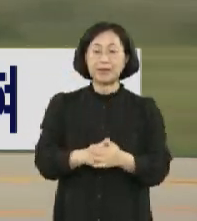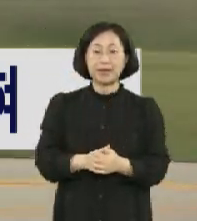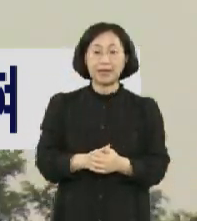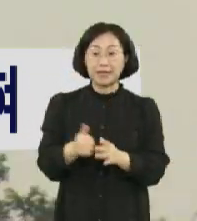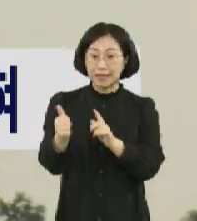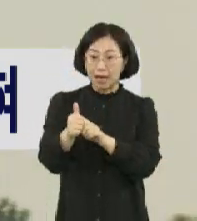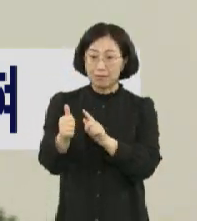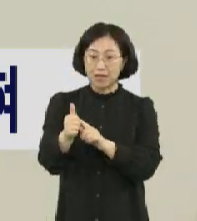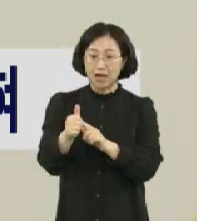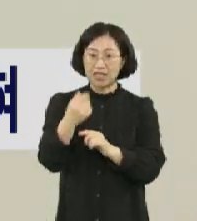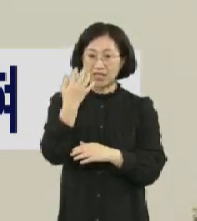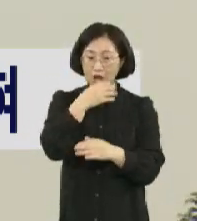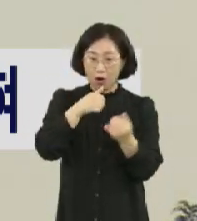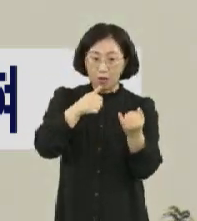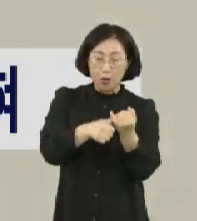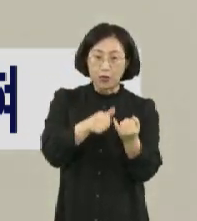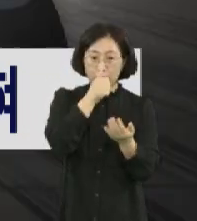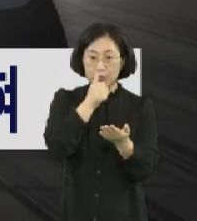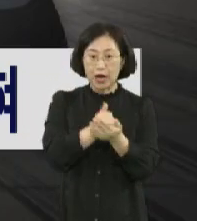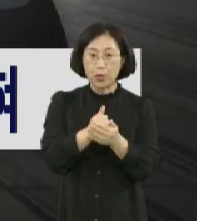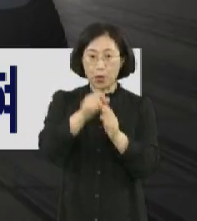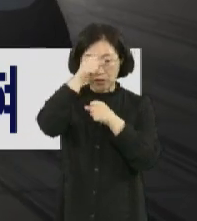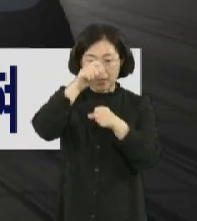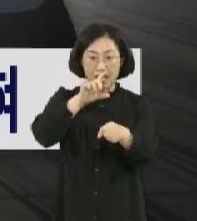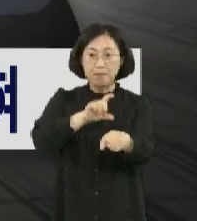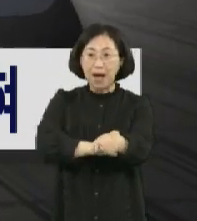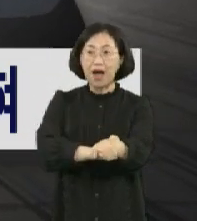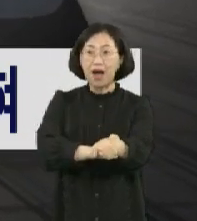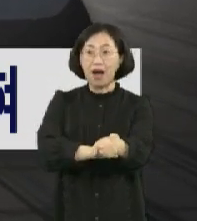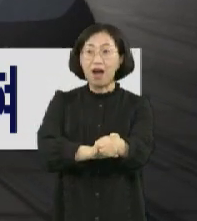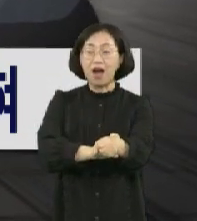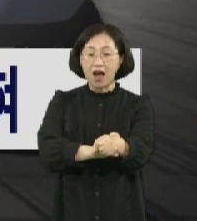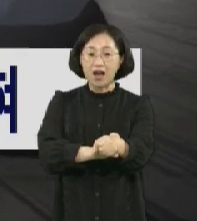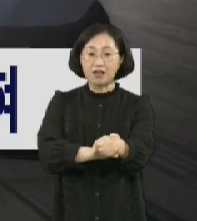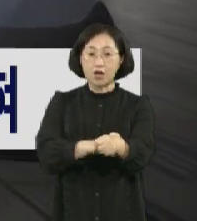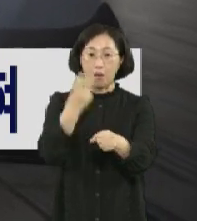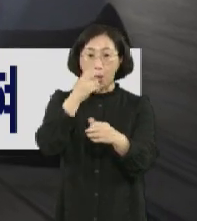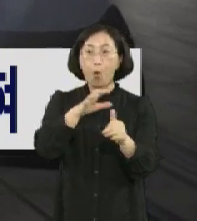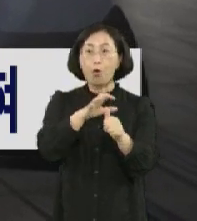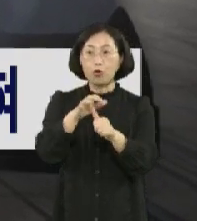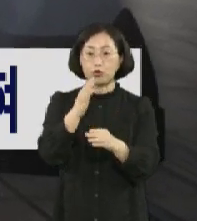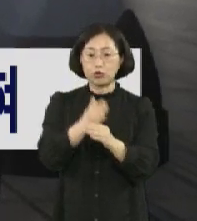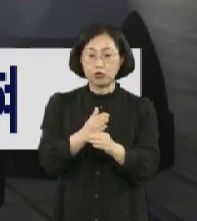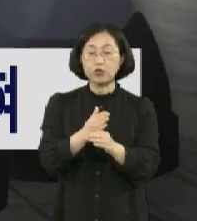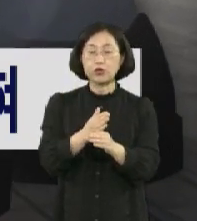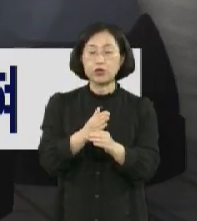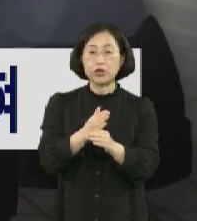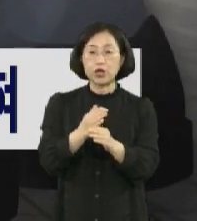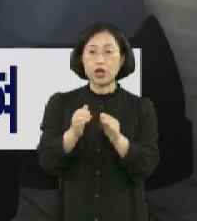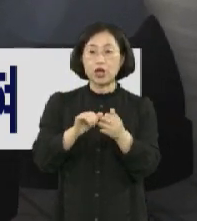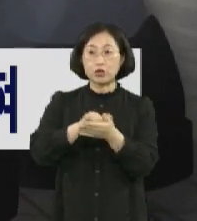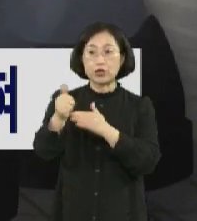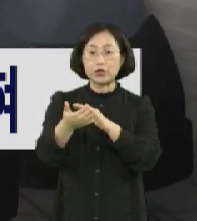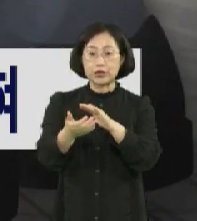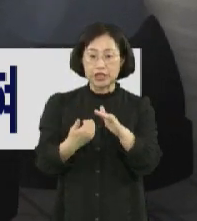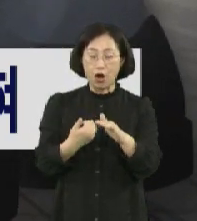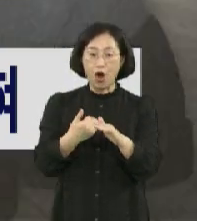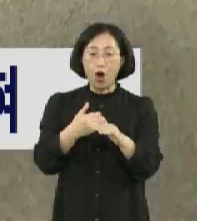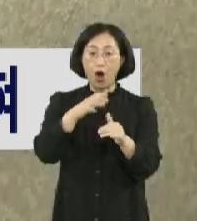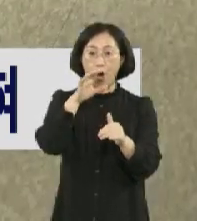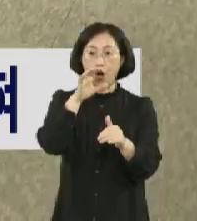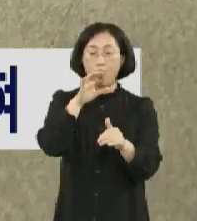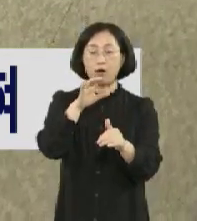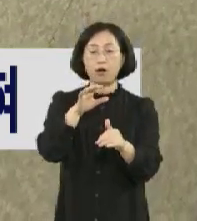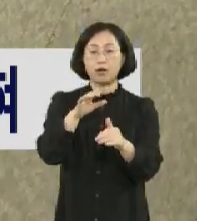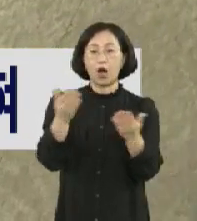해당 남성은 성폭력 범죄로 전자발찌를 착용한 보호관찰 대상 이었으며 출국전 보호관찰소 에서 엄 보상